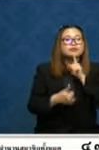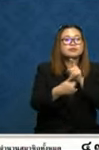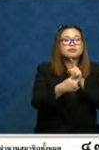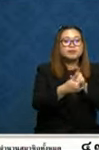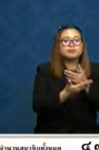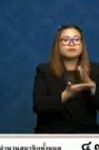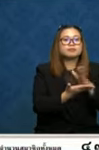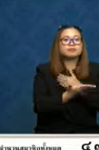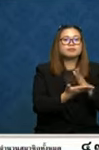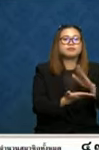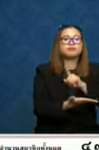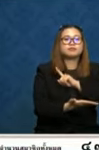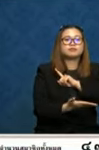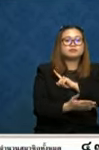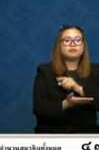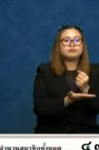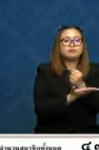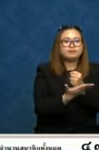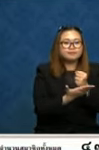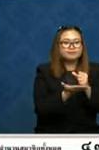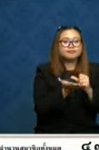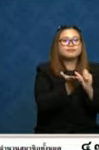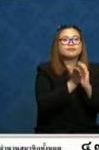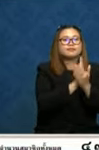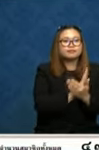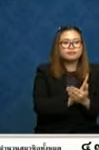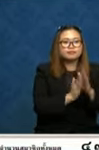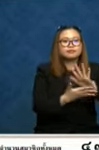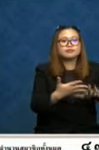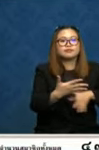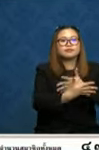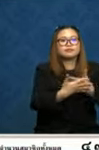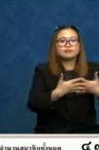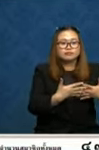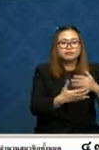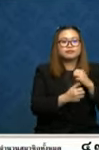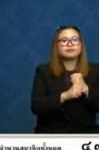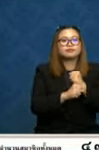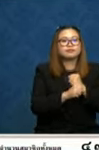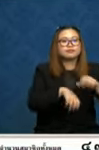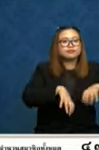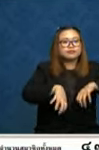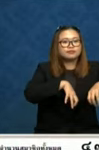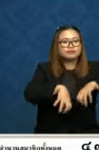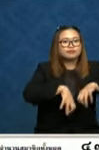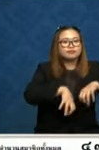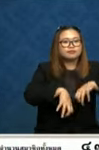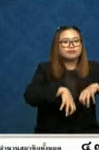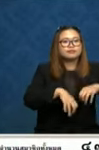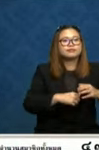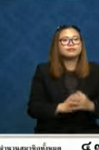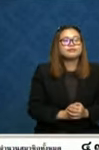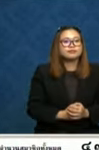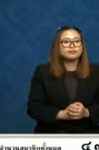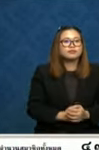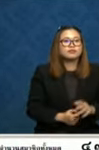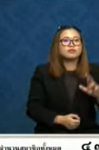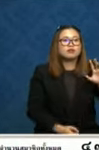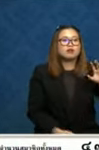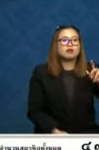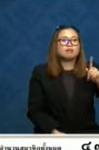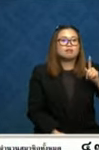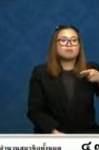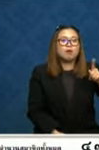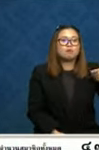งานในการแก้ไขปัญหายาเสพติดเพราะในแผนบูรณาการนี้ค่ะเสาหลักที่ขับเคลื่อนงานค่ะจะคือปปส.สต